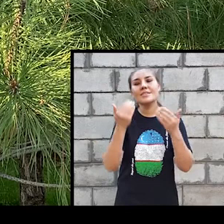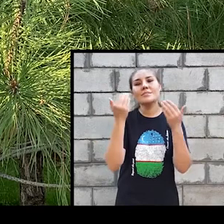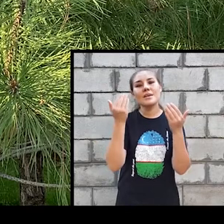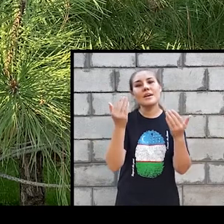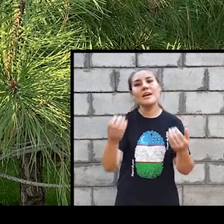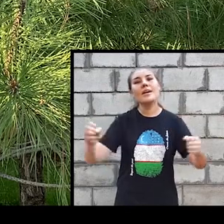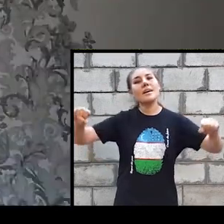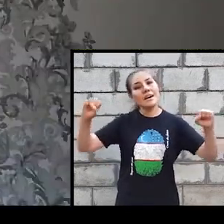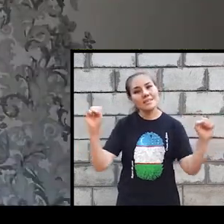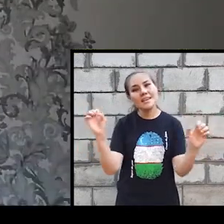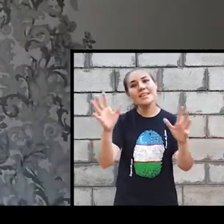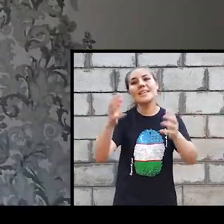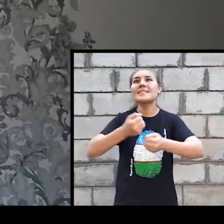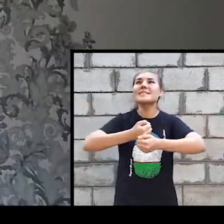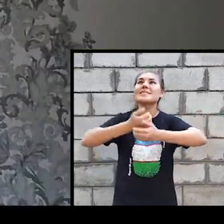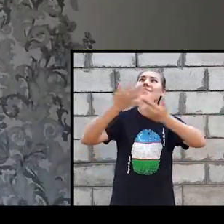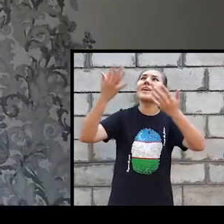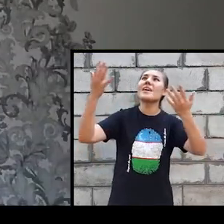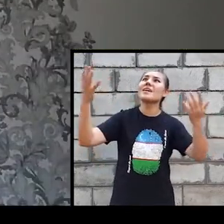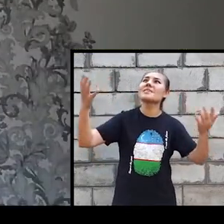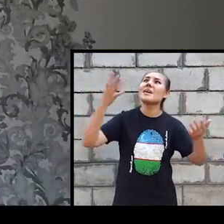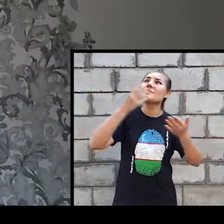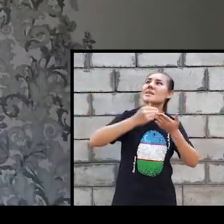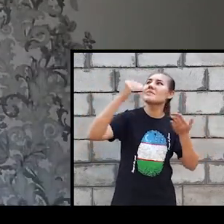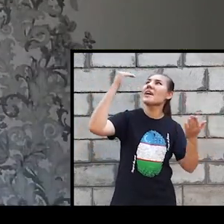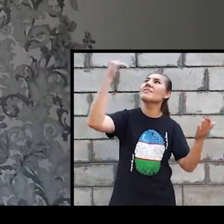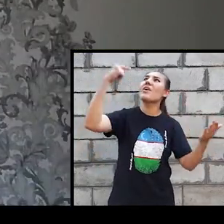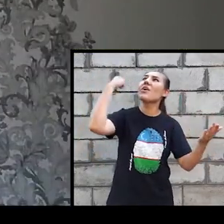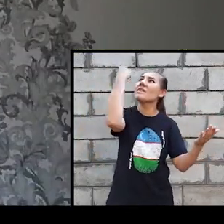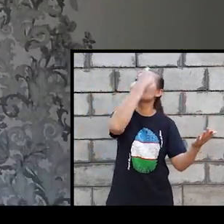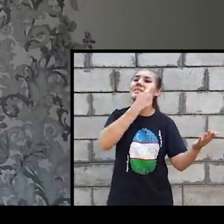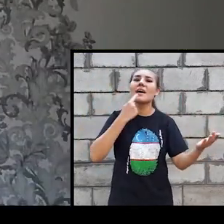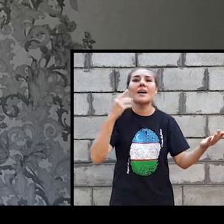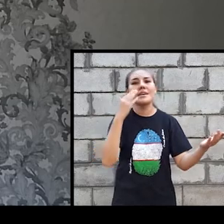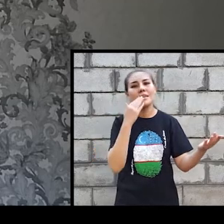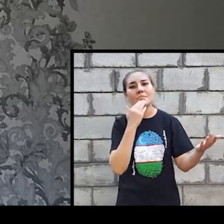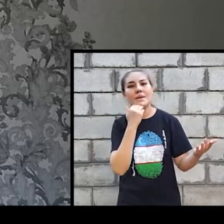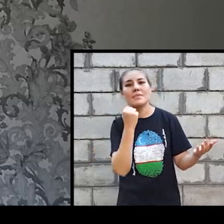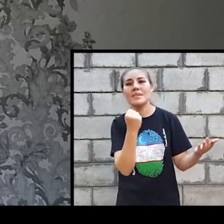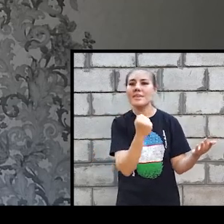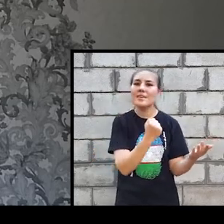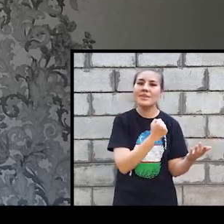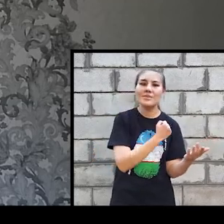сохранит тебя, озарит светом своего лица и